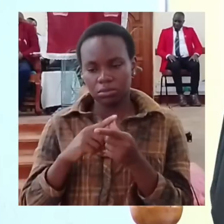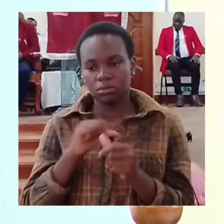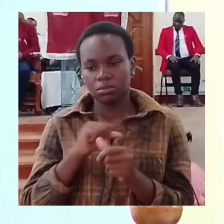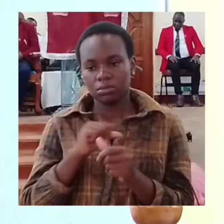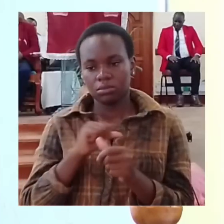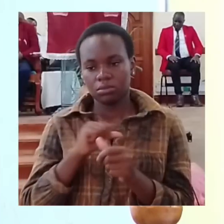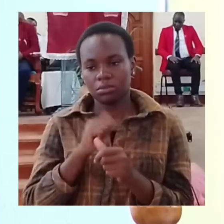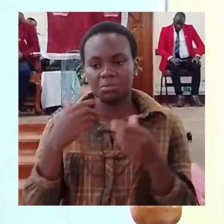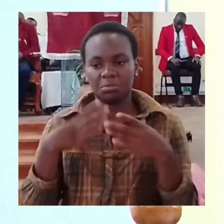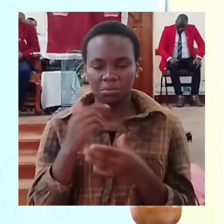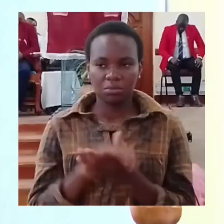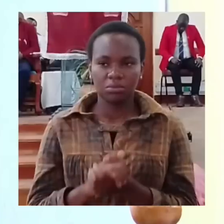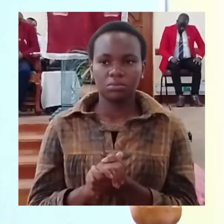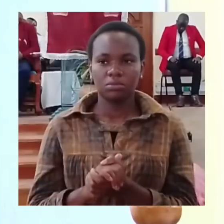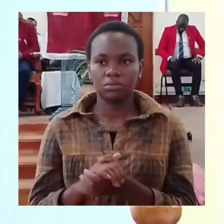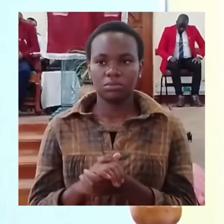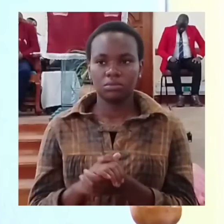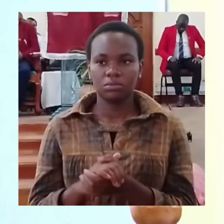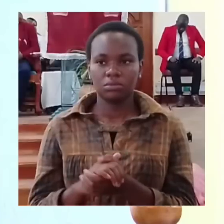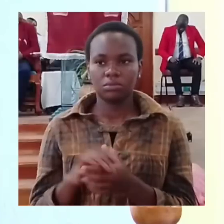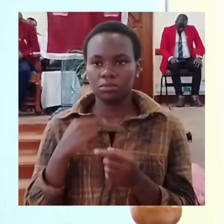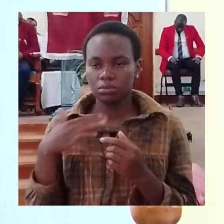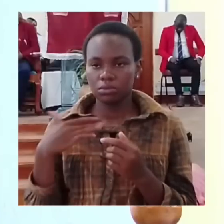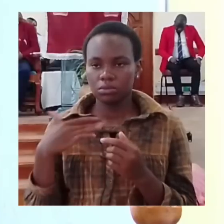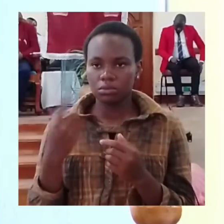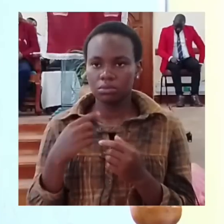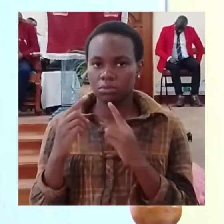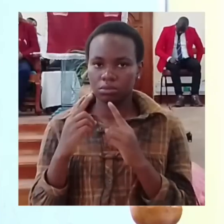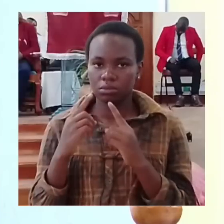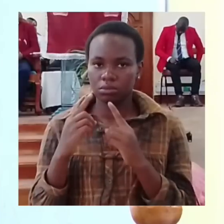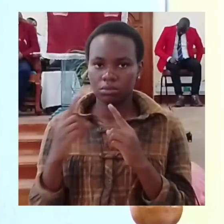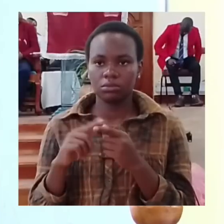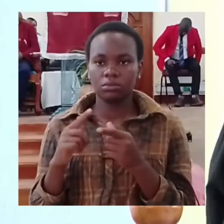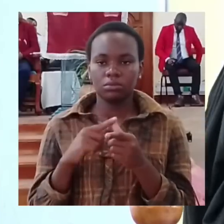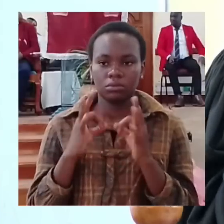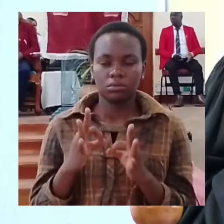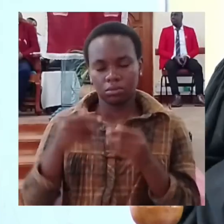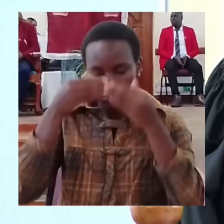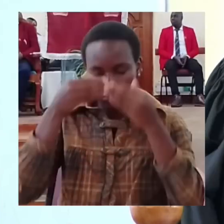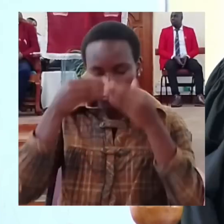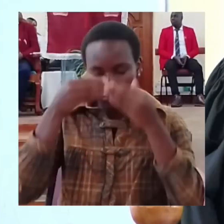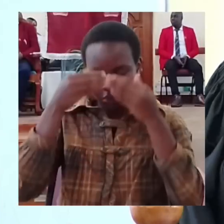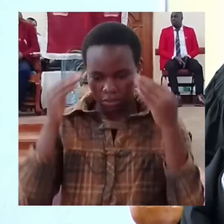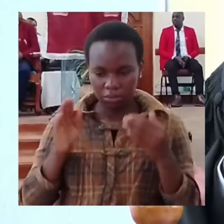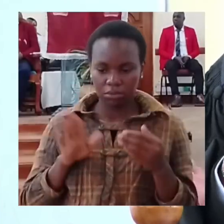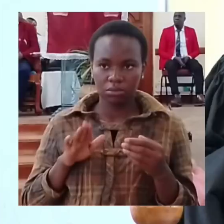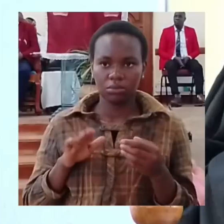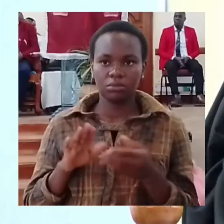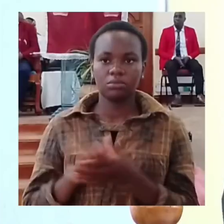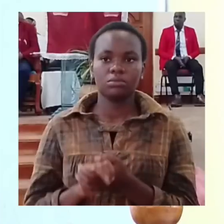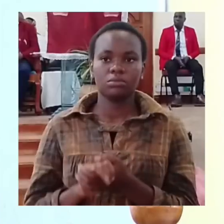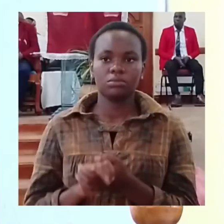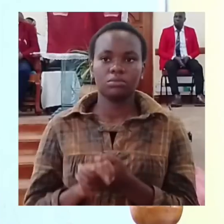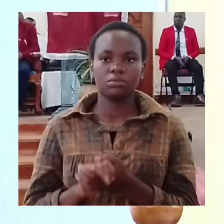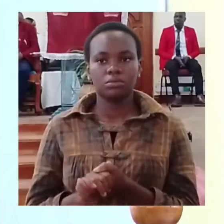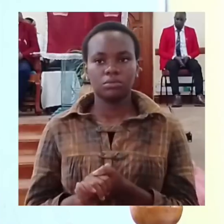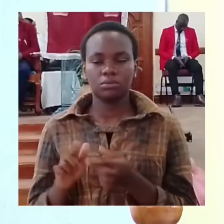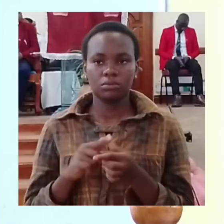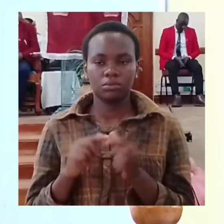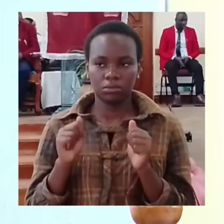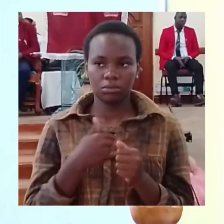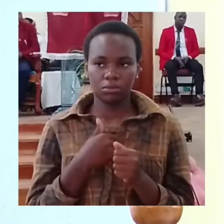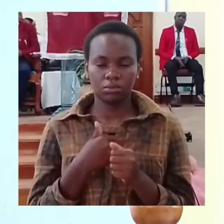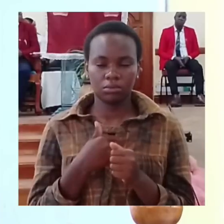nani? Si ndio huwa tunasema? Ai, angĩkorwo nĩ wa Ngiro ndire, niĩ si hata